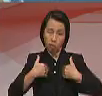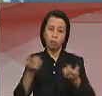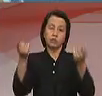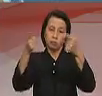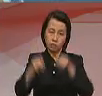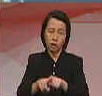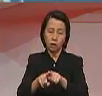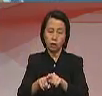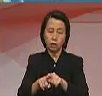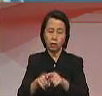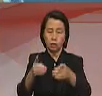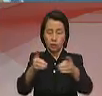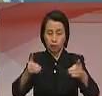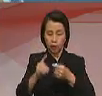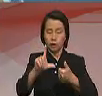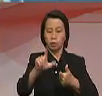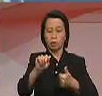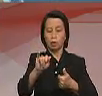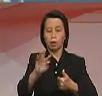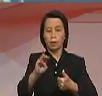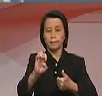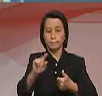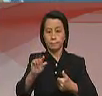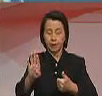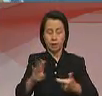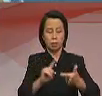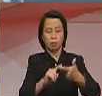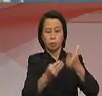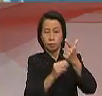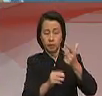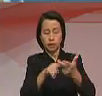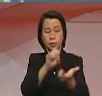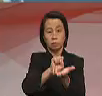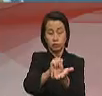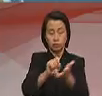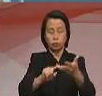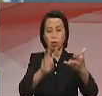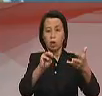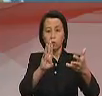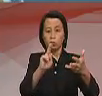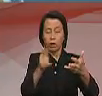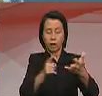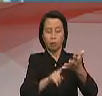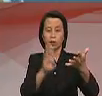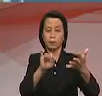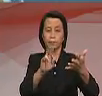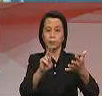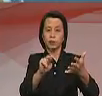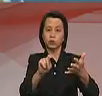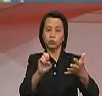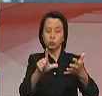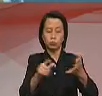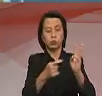berlaku modified karena daerah Lembang Merry sibum muka Bintulu dan juga KPI